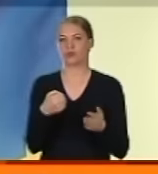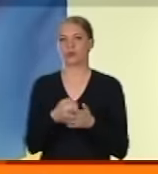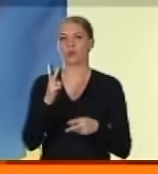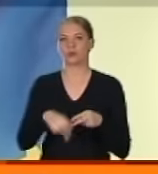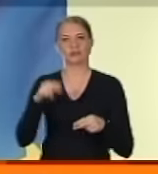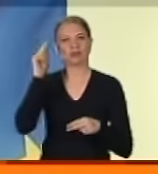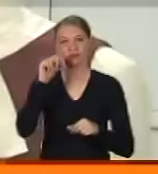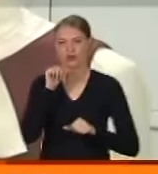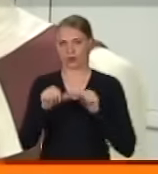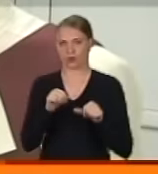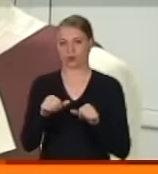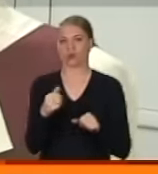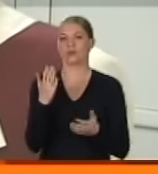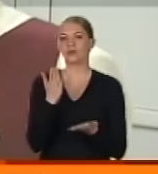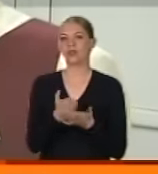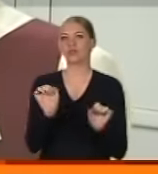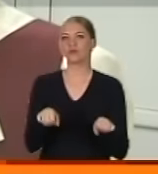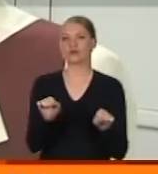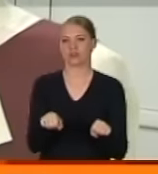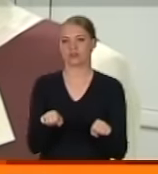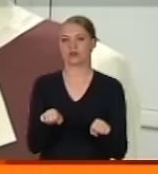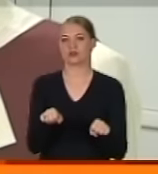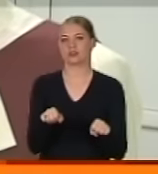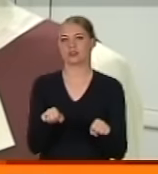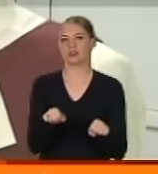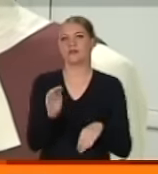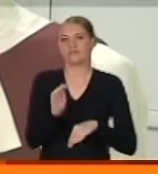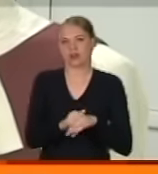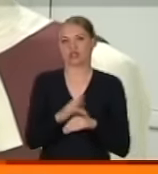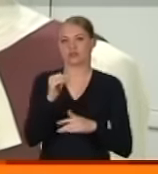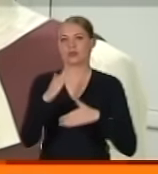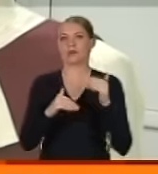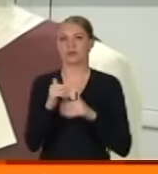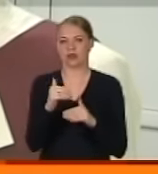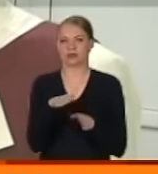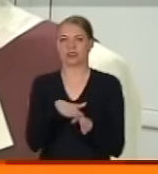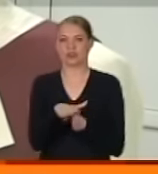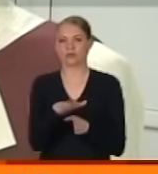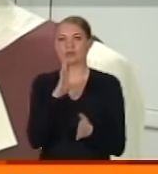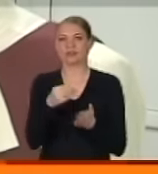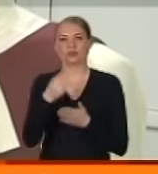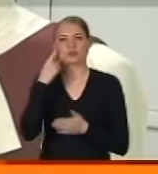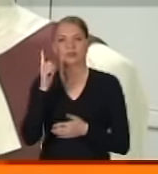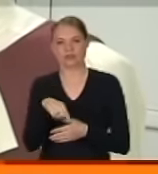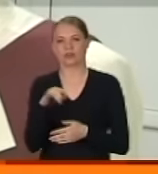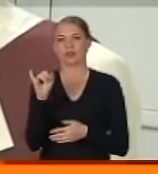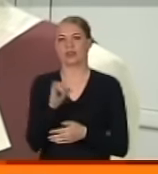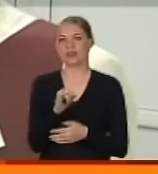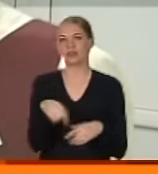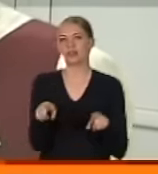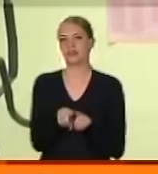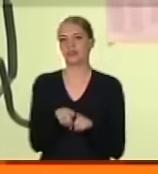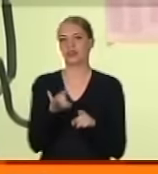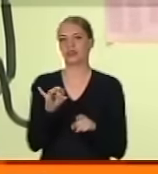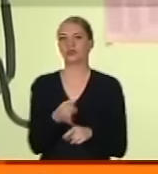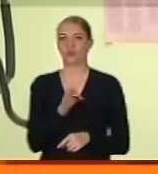кінця навчального року. Є можливість фактично на практиці реалізовувати свої знання і, так би мовити,